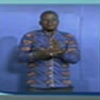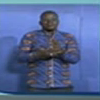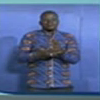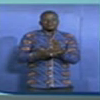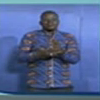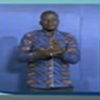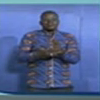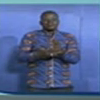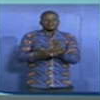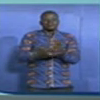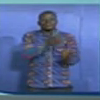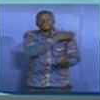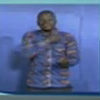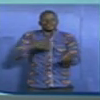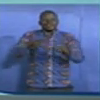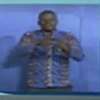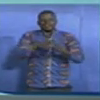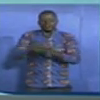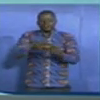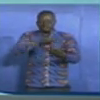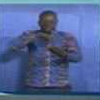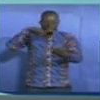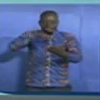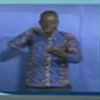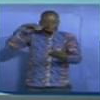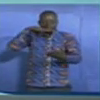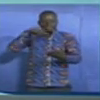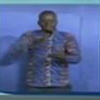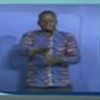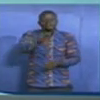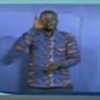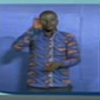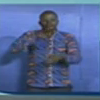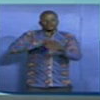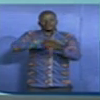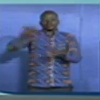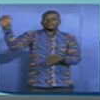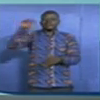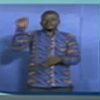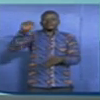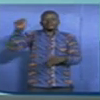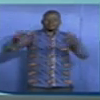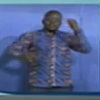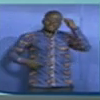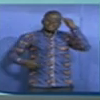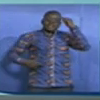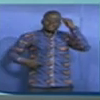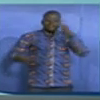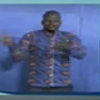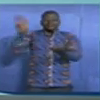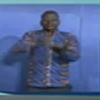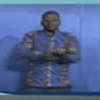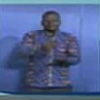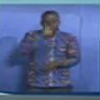Et les rapports des études provisoires réalisées sur les assurances maladie universelles sont en validation à Ouagadougou.